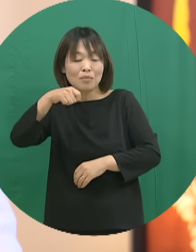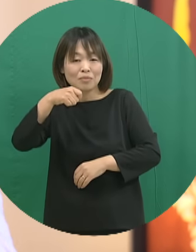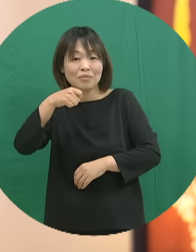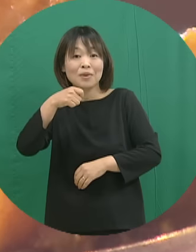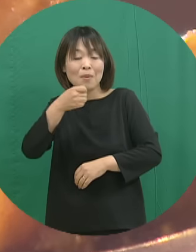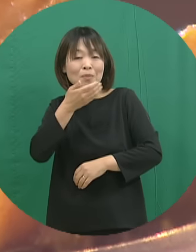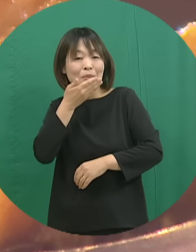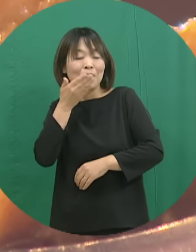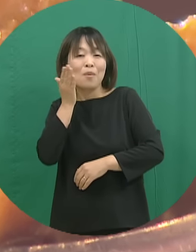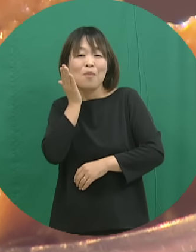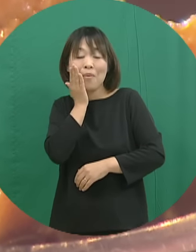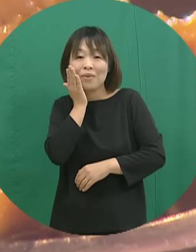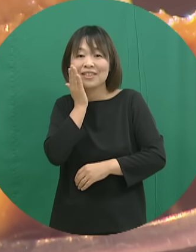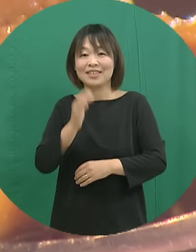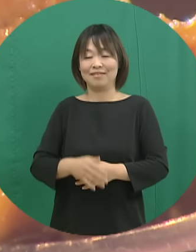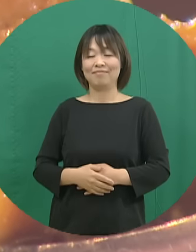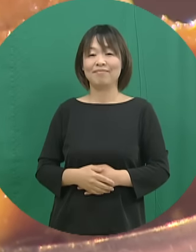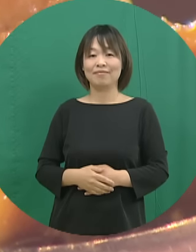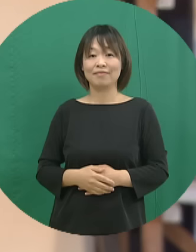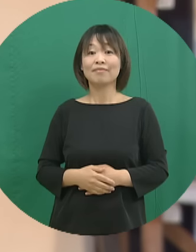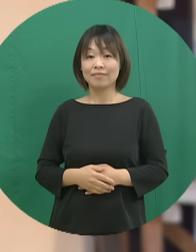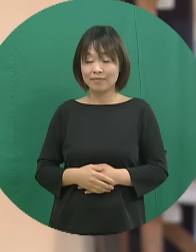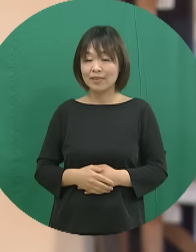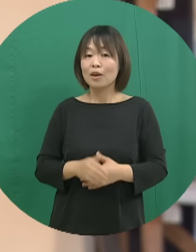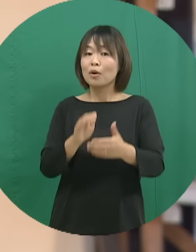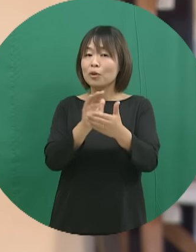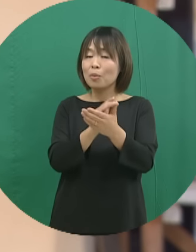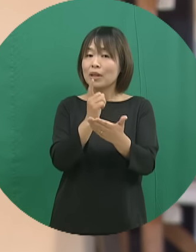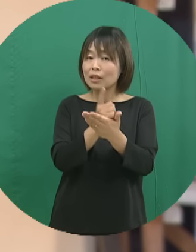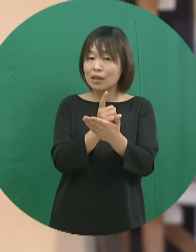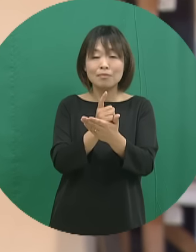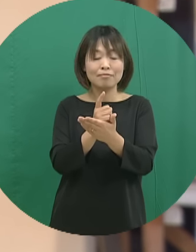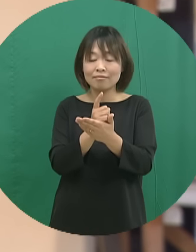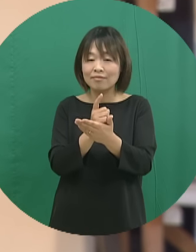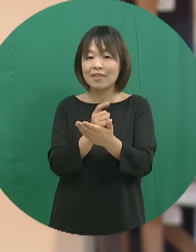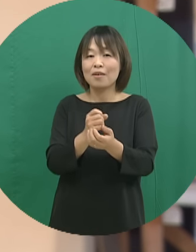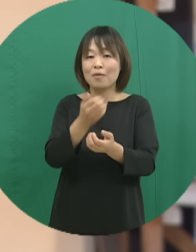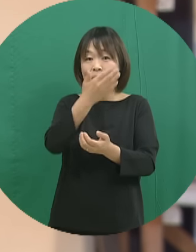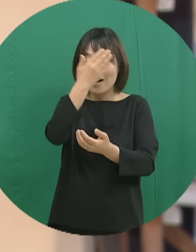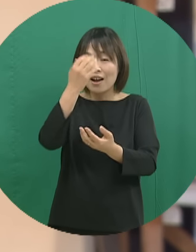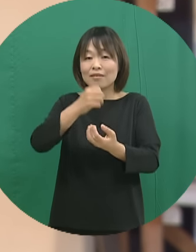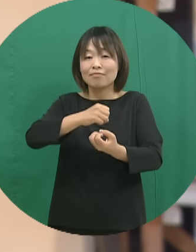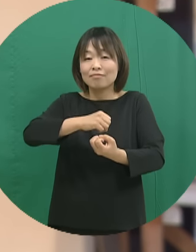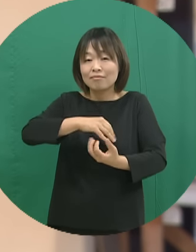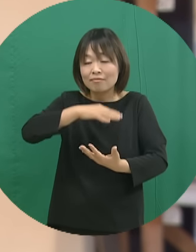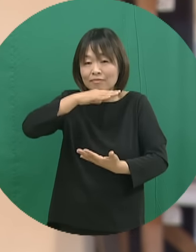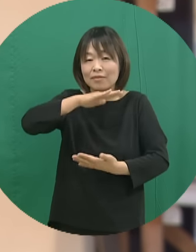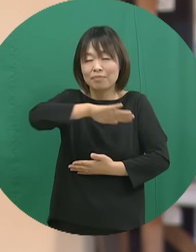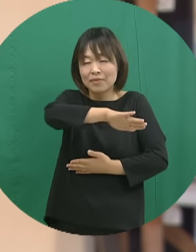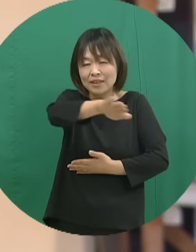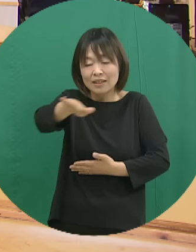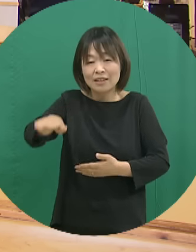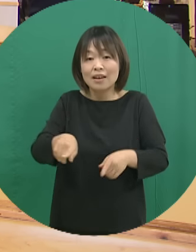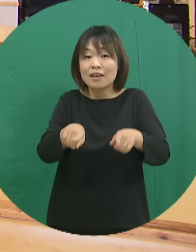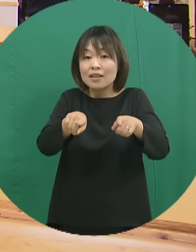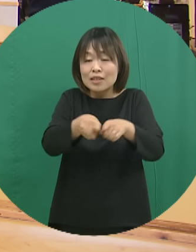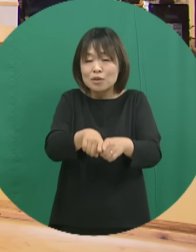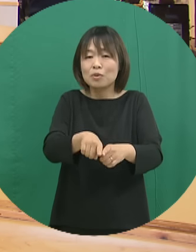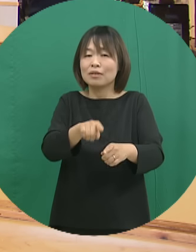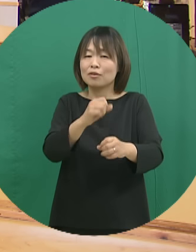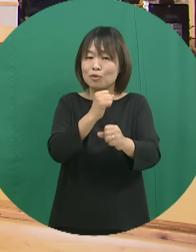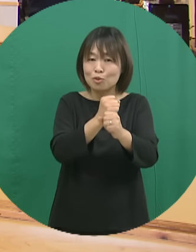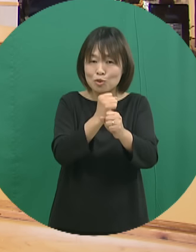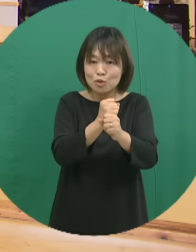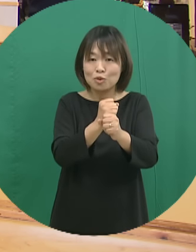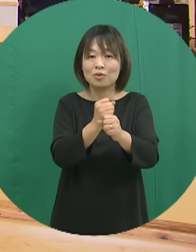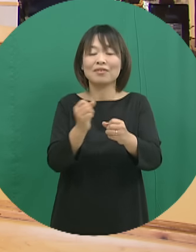うん、まろやかで美味しい。 友達だけじゃなくて、やっぱ若い子からおじいちゃんおばあちゃんまで一緒に